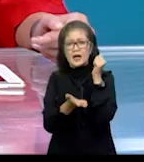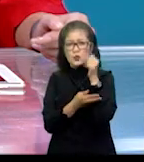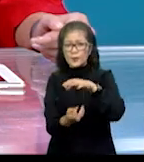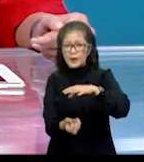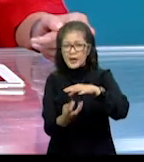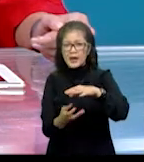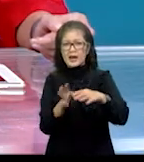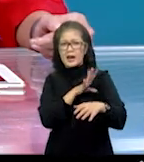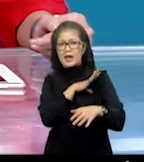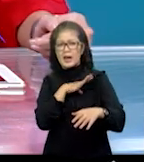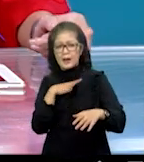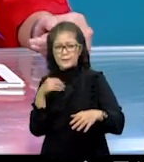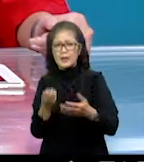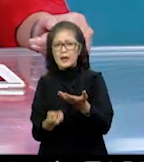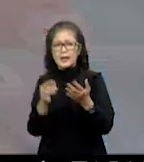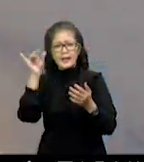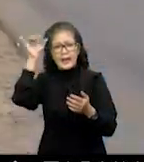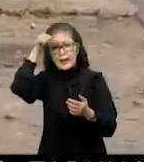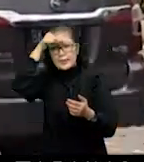dinilai lebih irit.